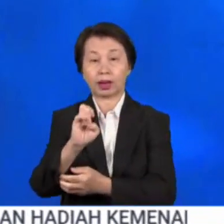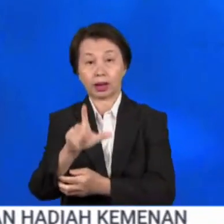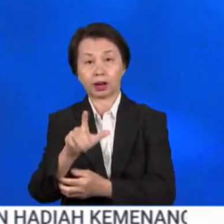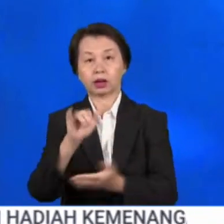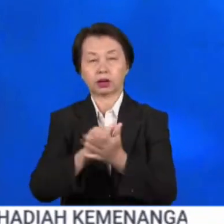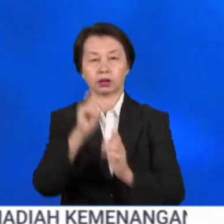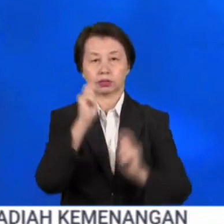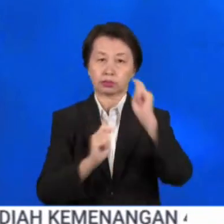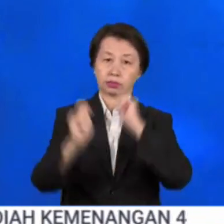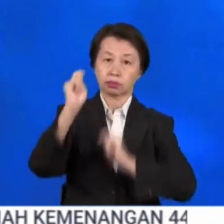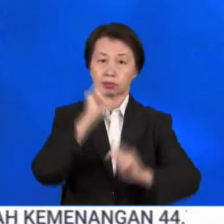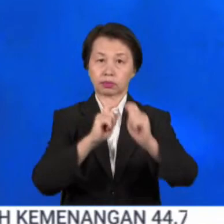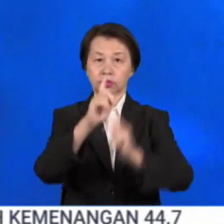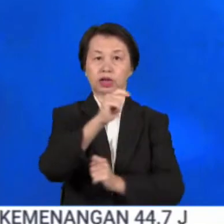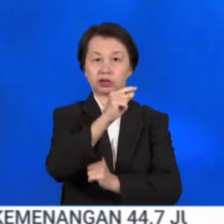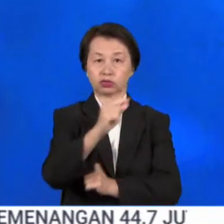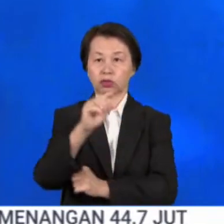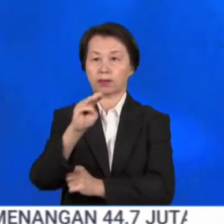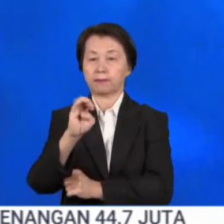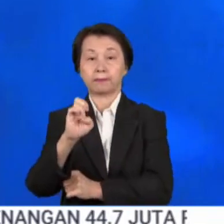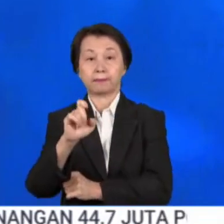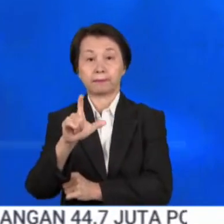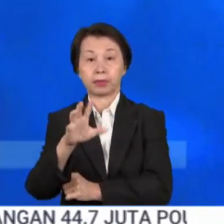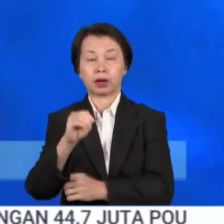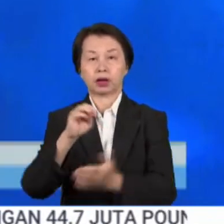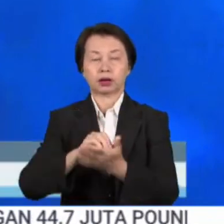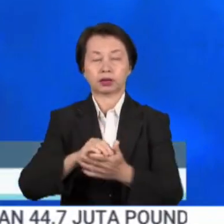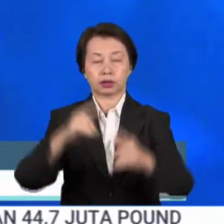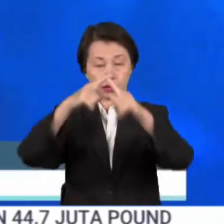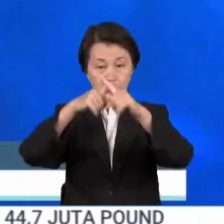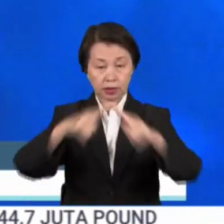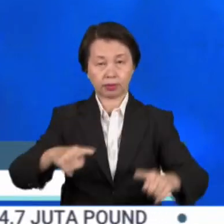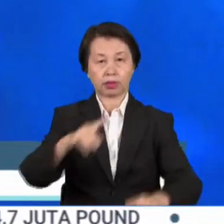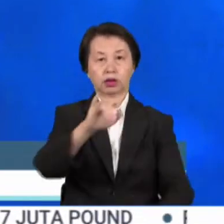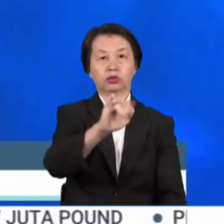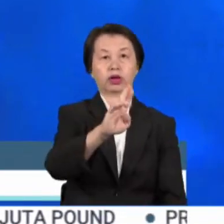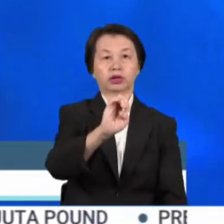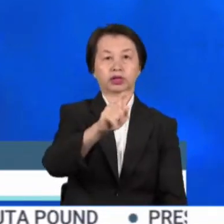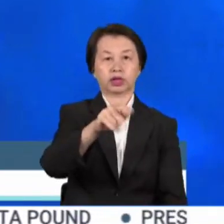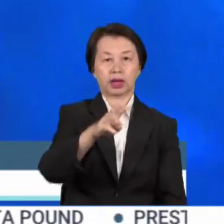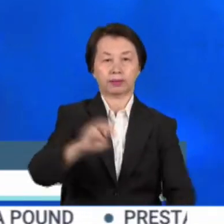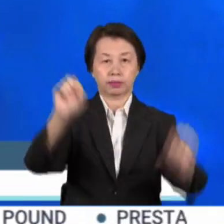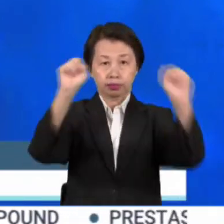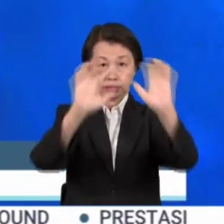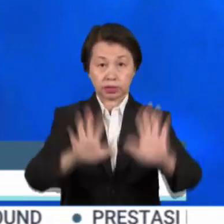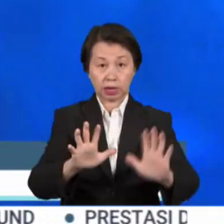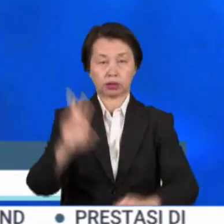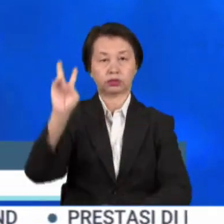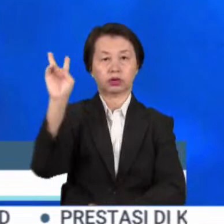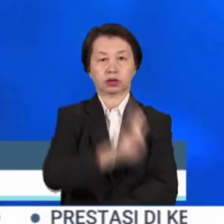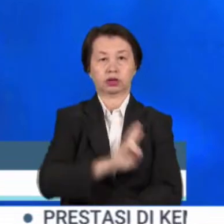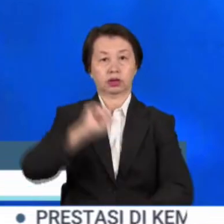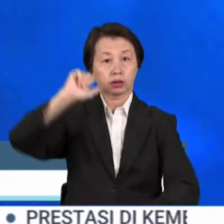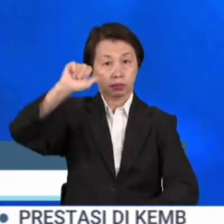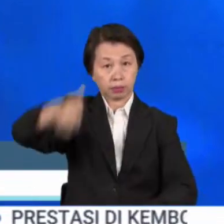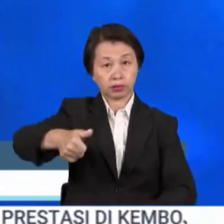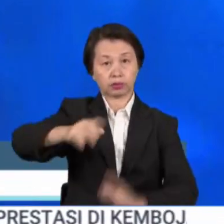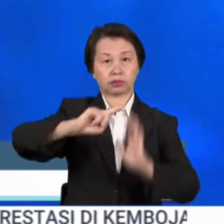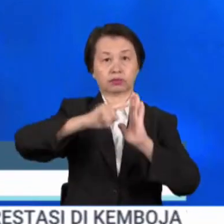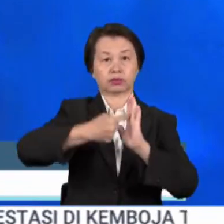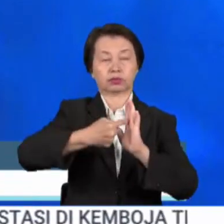musikal Cik Yah Tanjung Malim yang dipentaskan di Dewan Agung Tuanku Chancellor UiTM Shah Alam selama dua hari mulai esok.